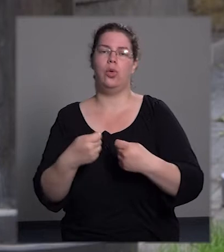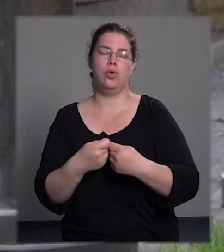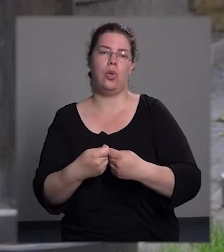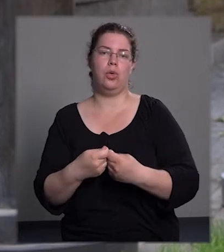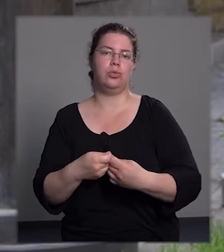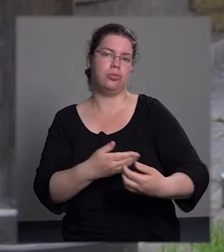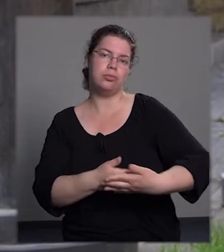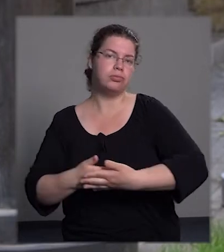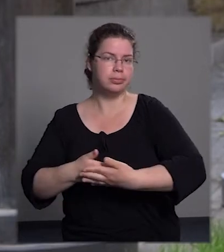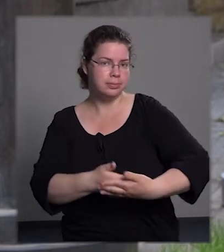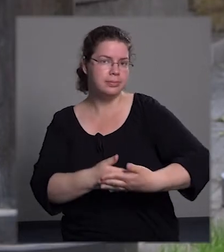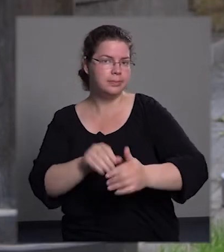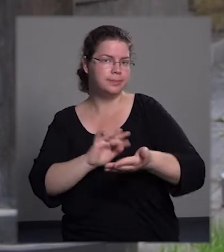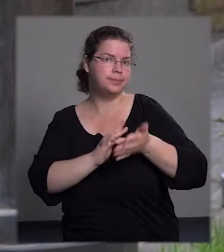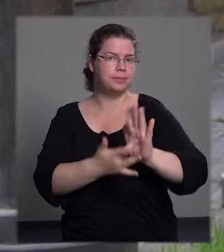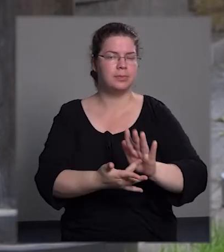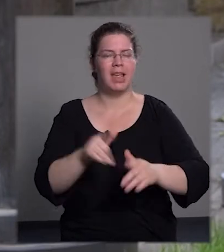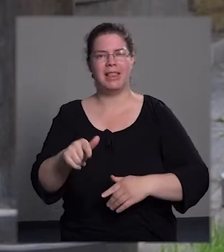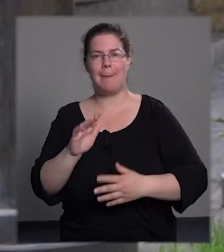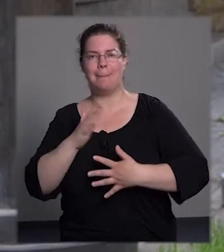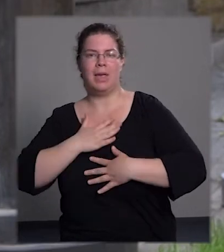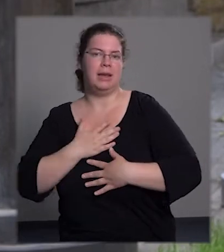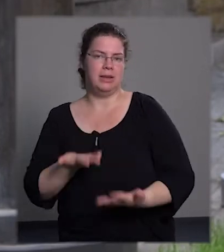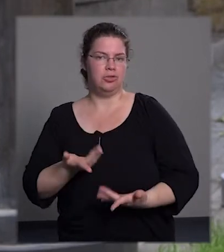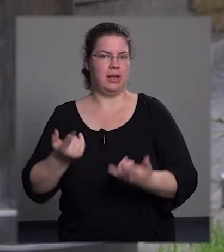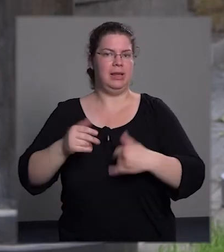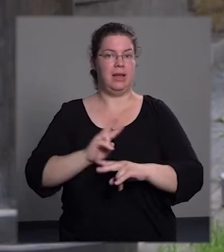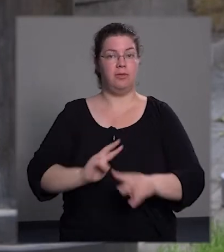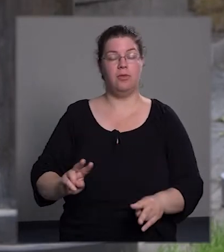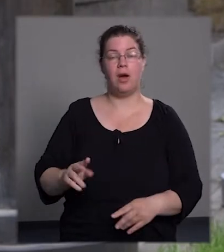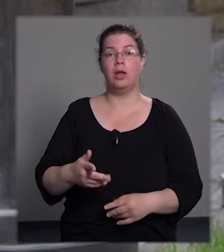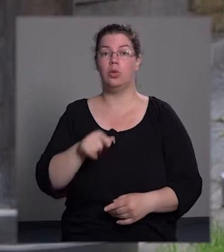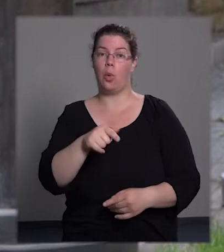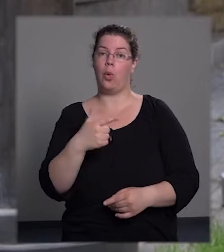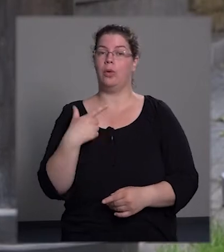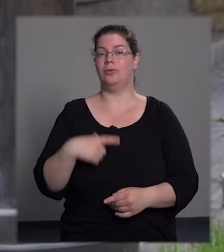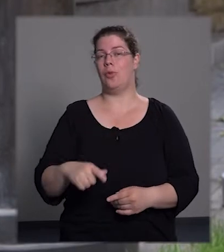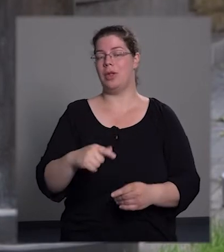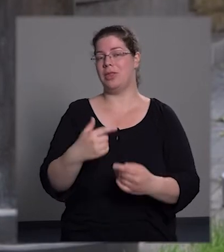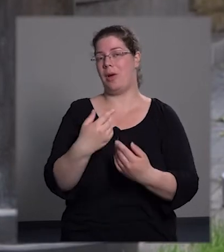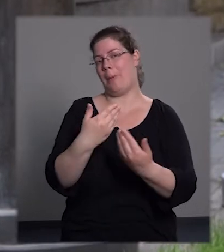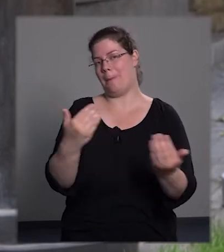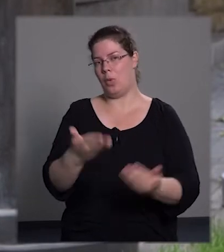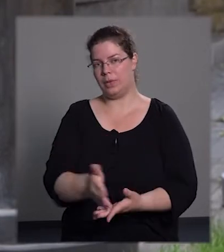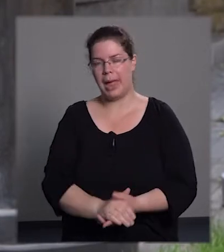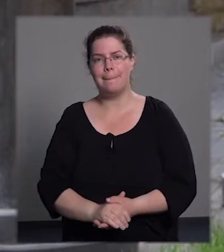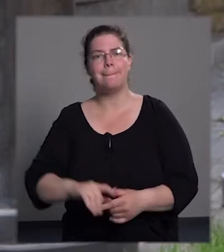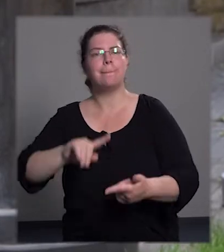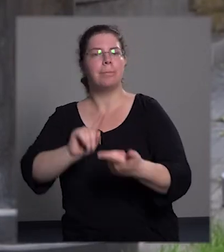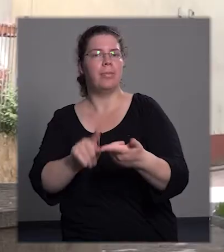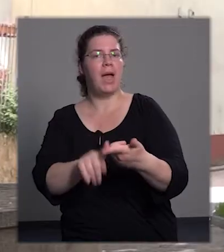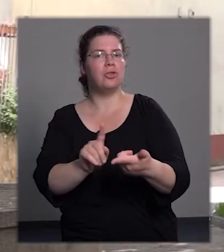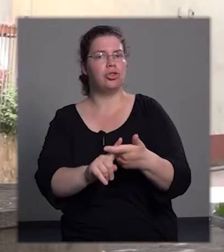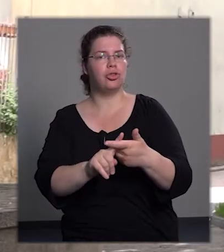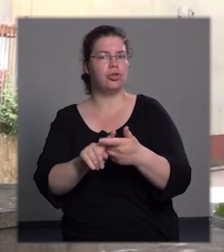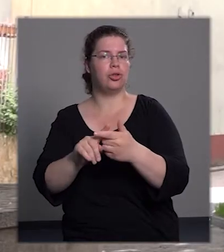ábrázolja, tehát ez a meghittség mondjuk talán innen is van, hogy ők voltak a modell. A másik alkotó, akinek a